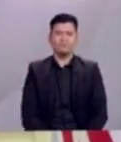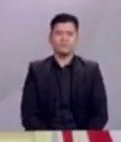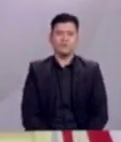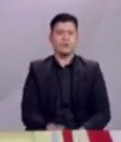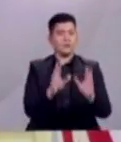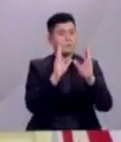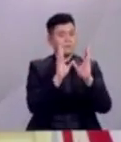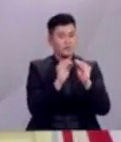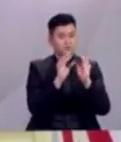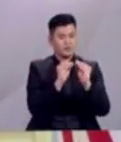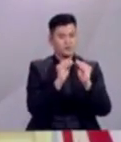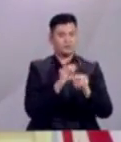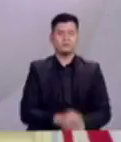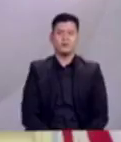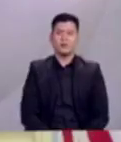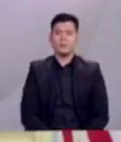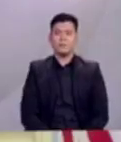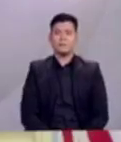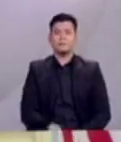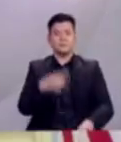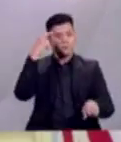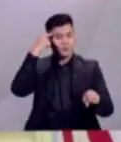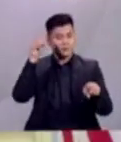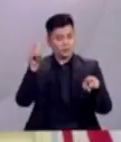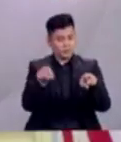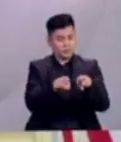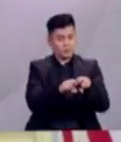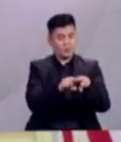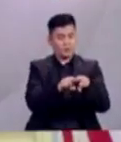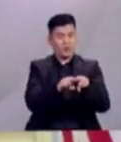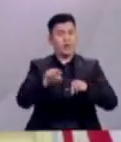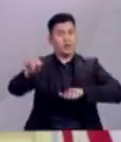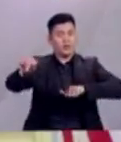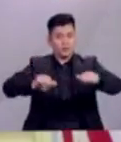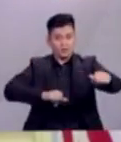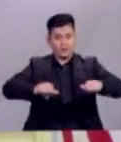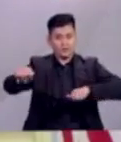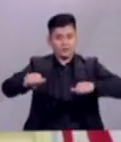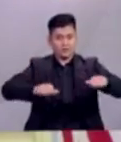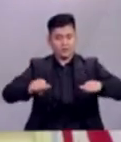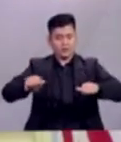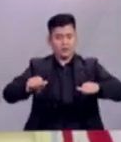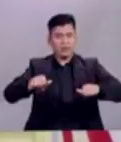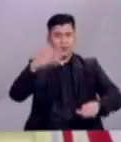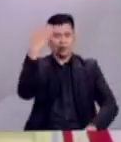Mesyuarat juga bersetuju untuk membenarkan aktiviti